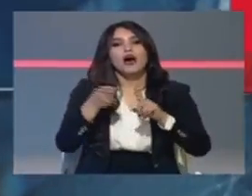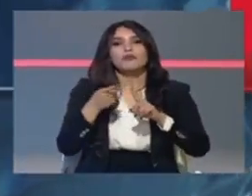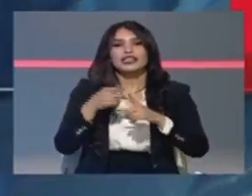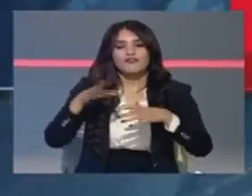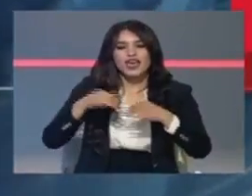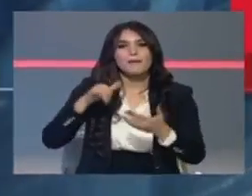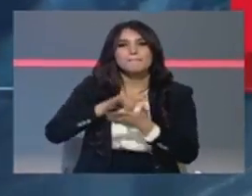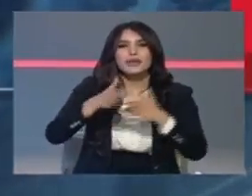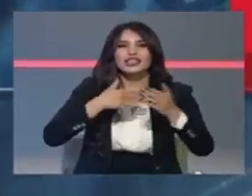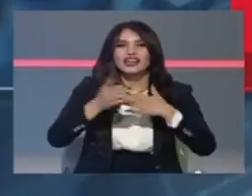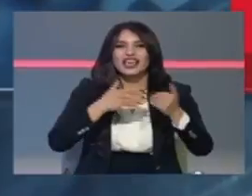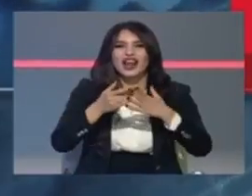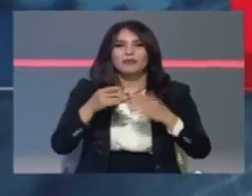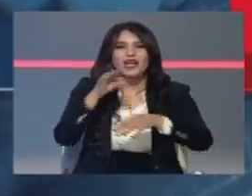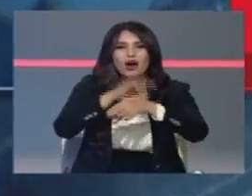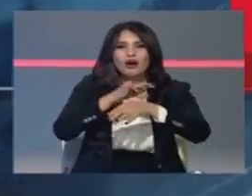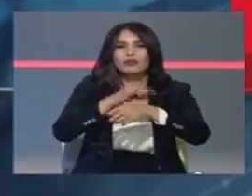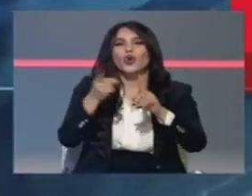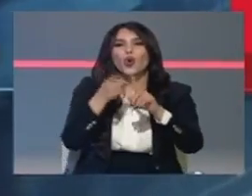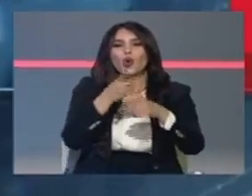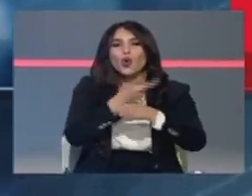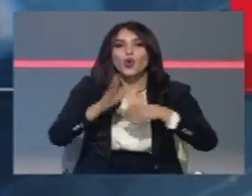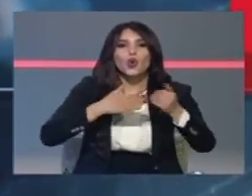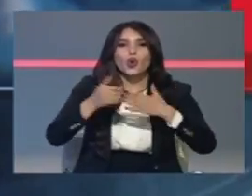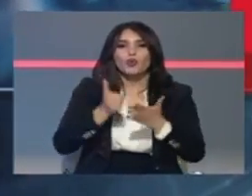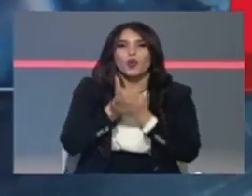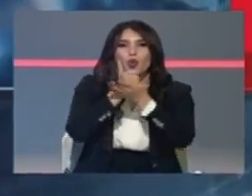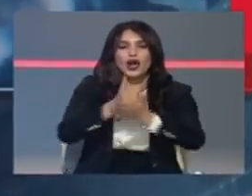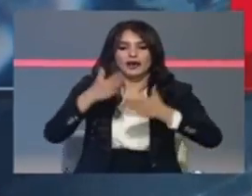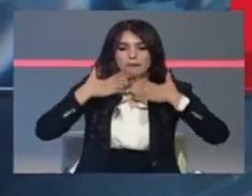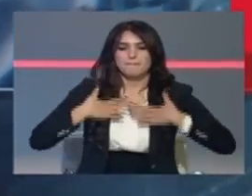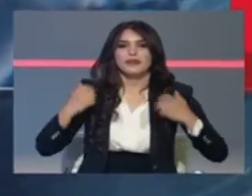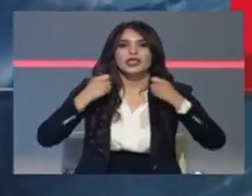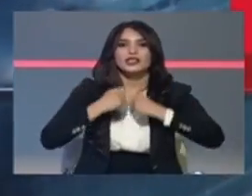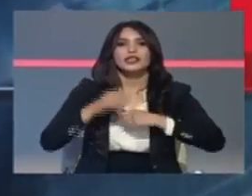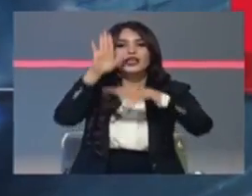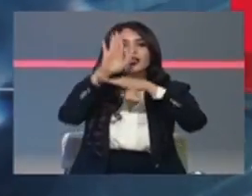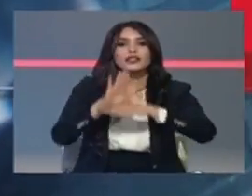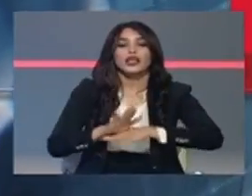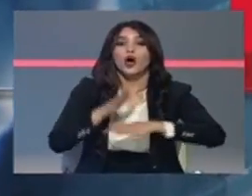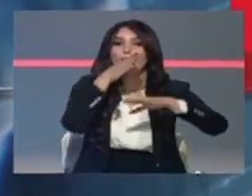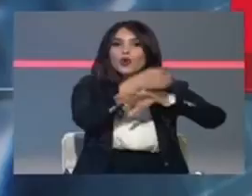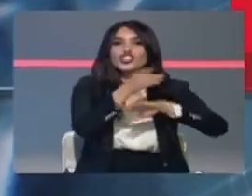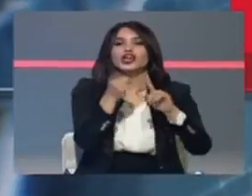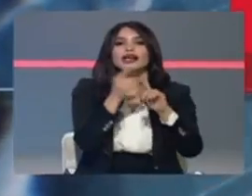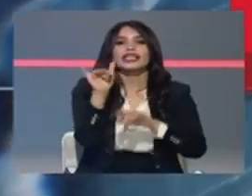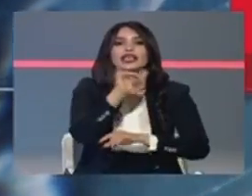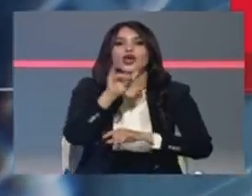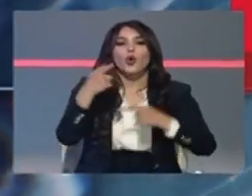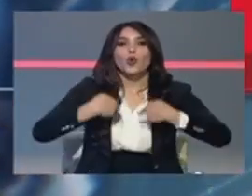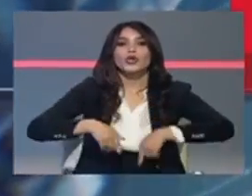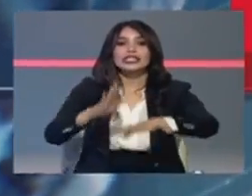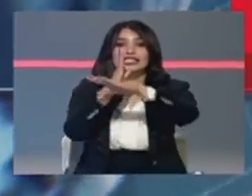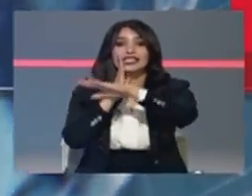مكافحة جائحة كورونا. وتضمنت هذه المساعدات بدلات حماية طبية موجهة إلى وزارة الدفاع الوطني،